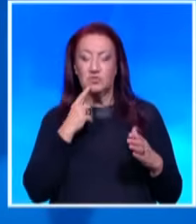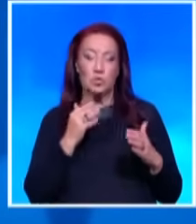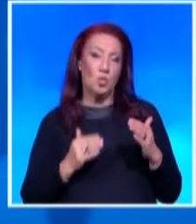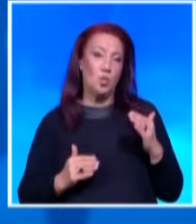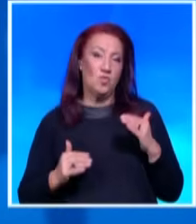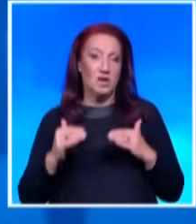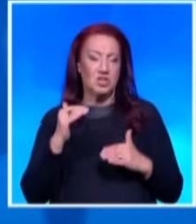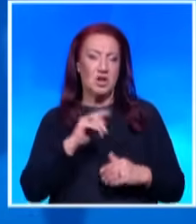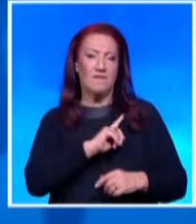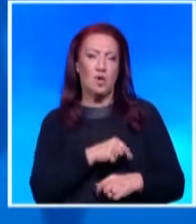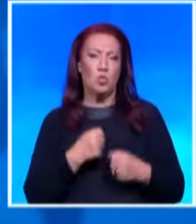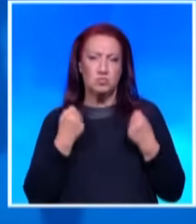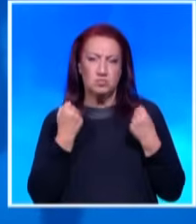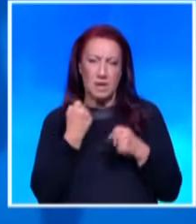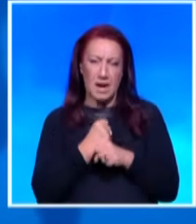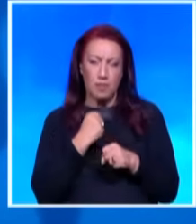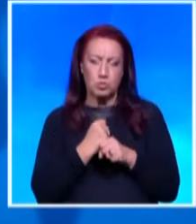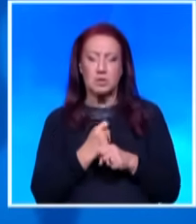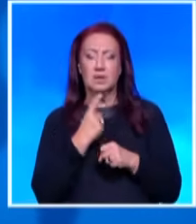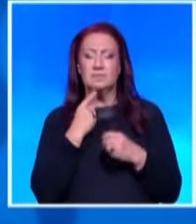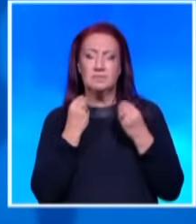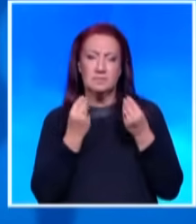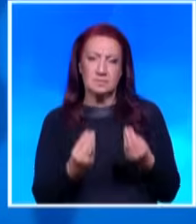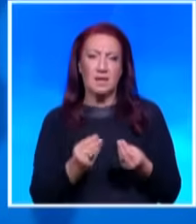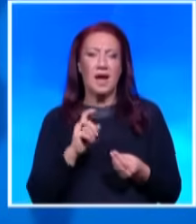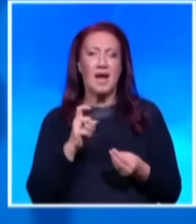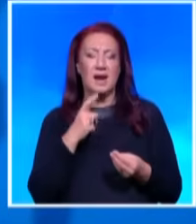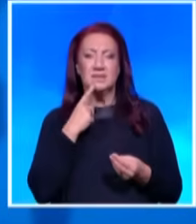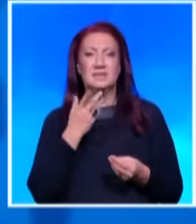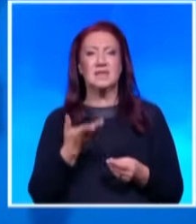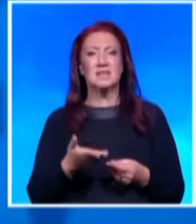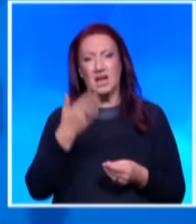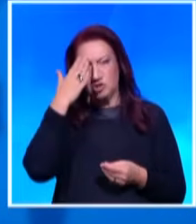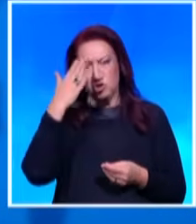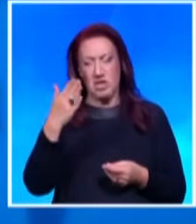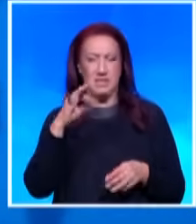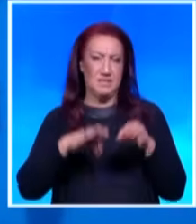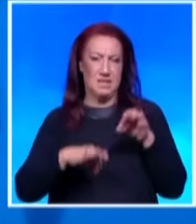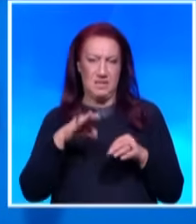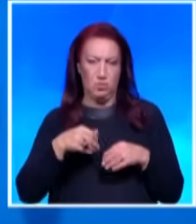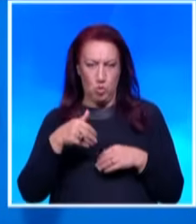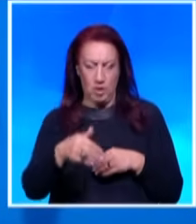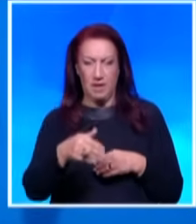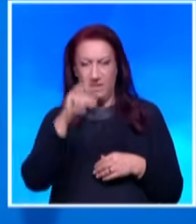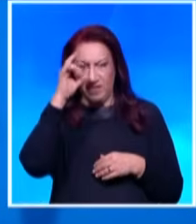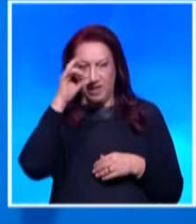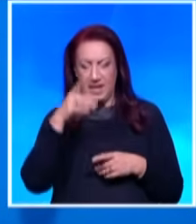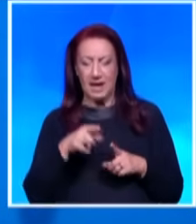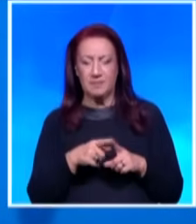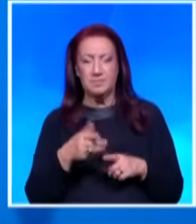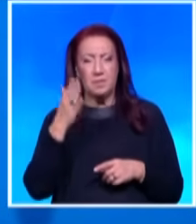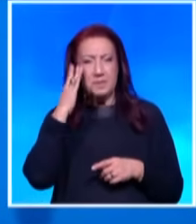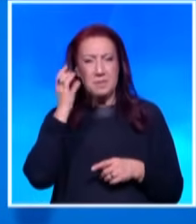на честността на изборите на втория тур. Това заяви премиерът Денков в обращение, изпратено до медиите. Преди минути в него той коментира броя на сигналите